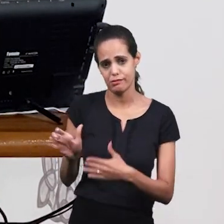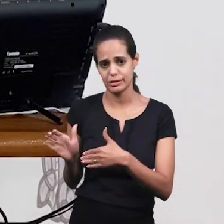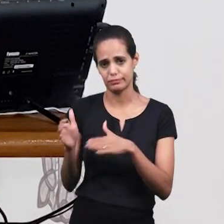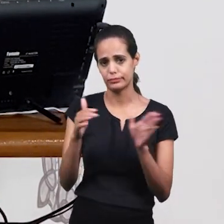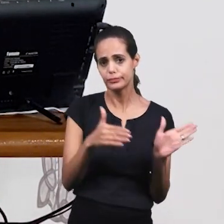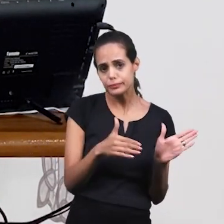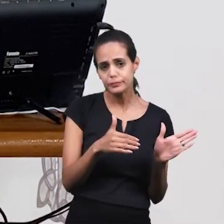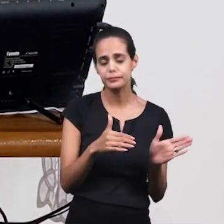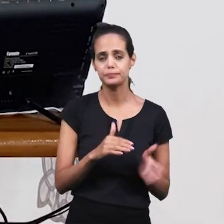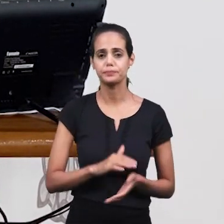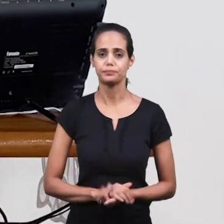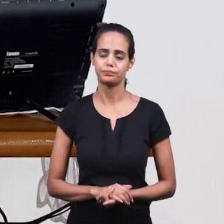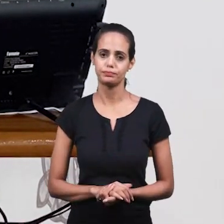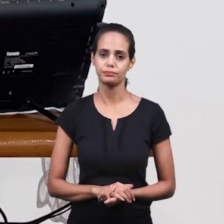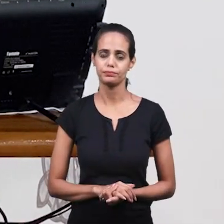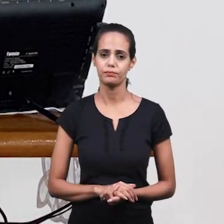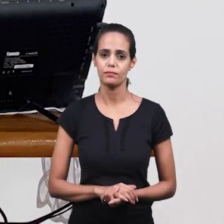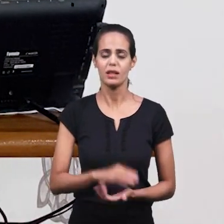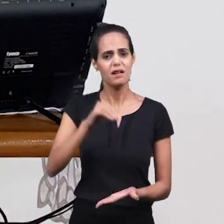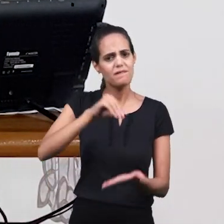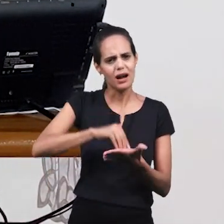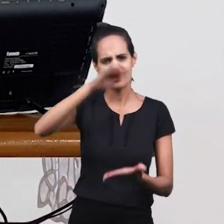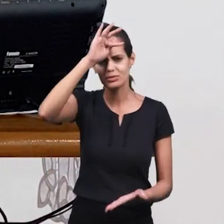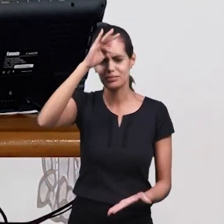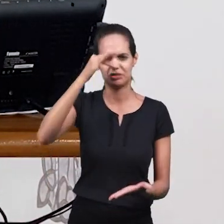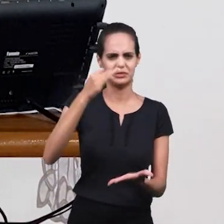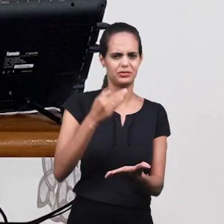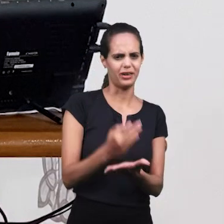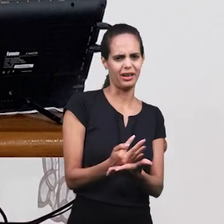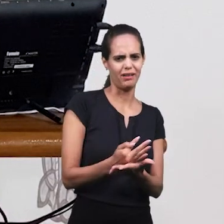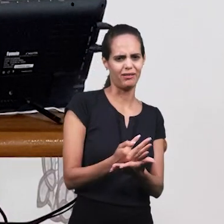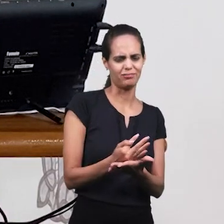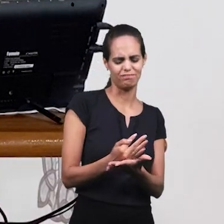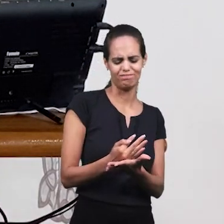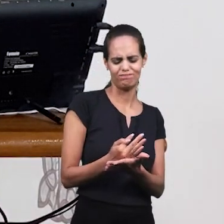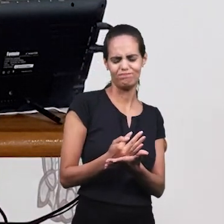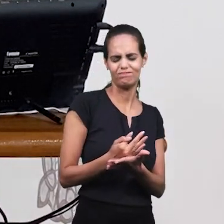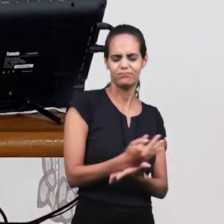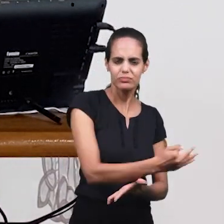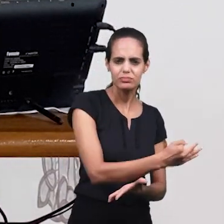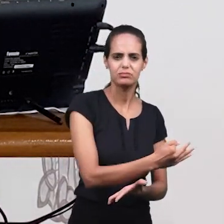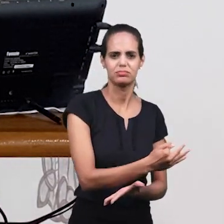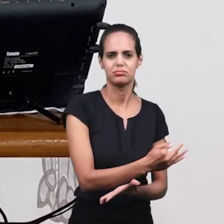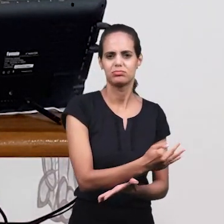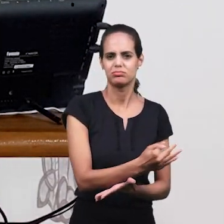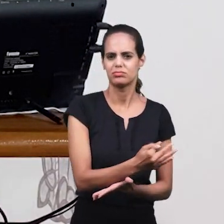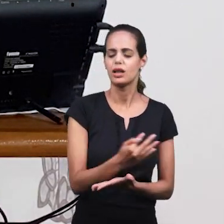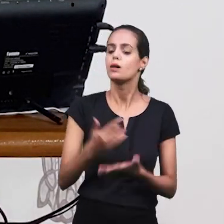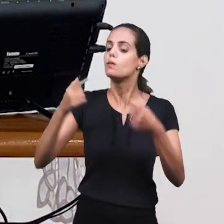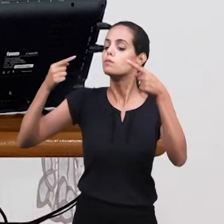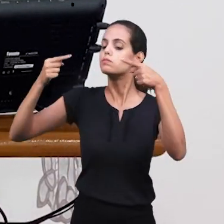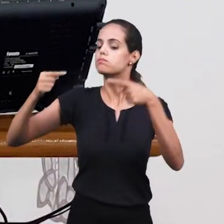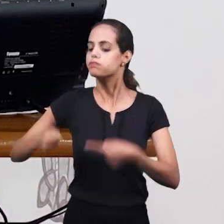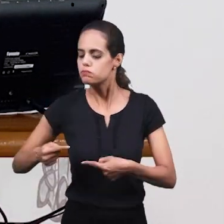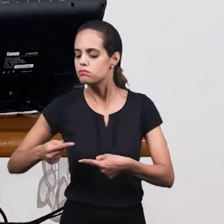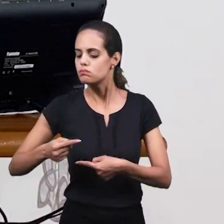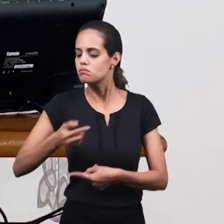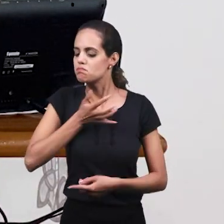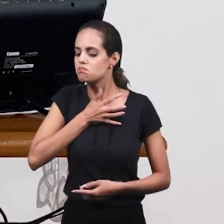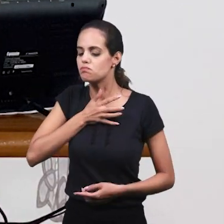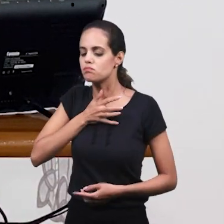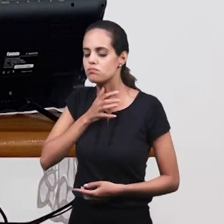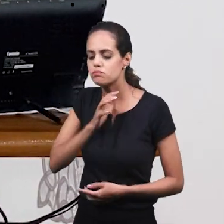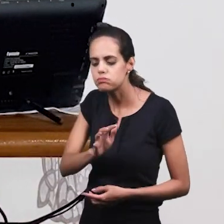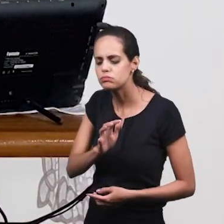l'absence de foi, la parole dit qu'il rejette et s'oppose au projet. Vous voyez que la marche des enfants d'Israël